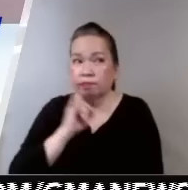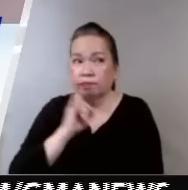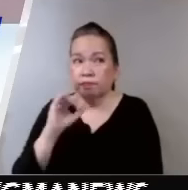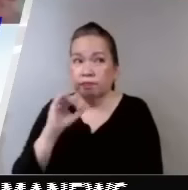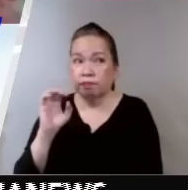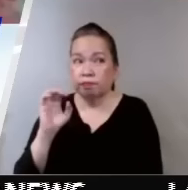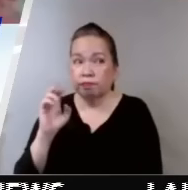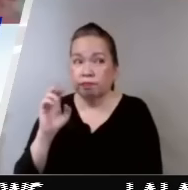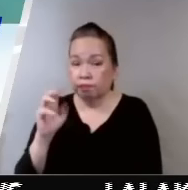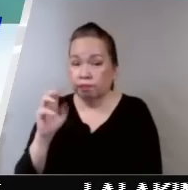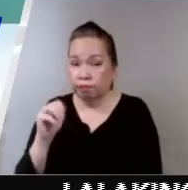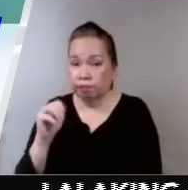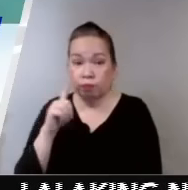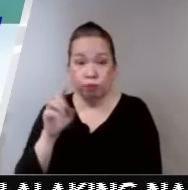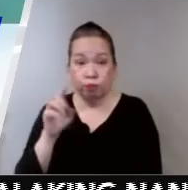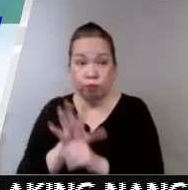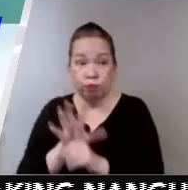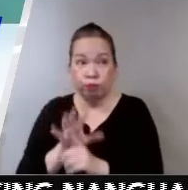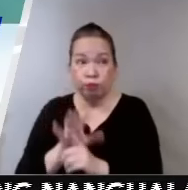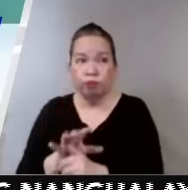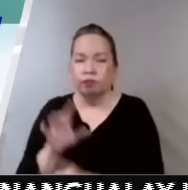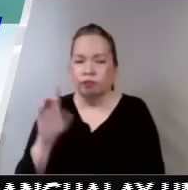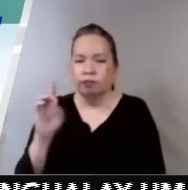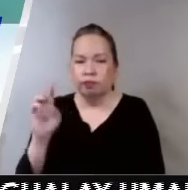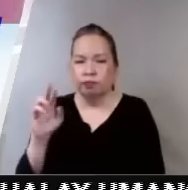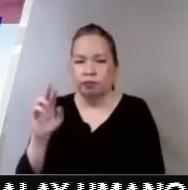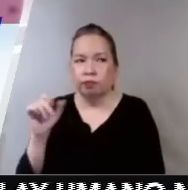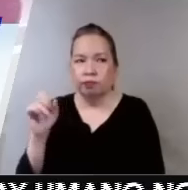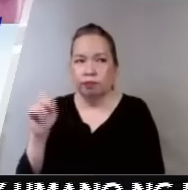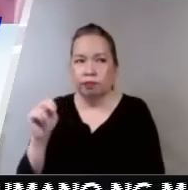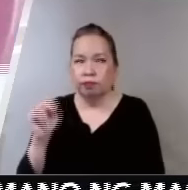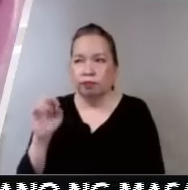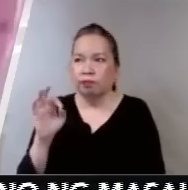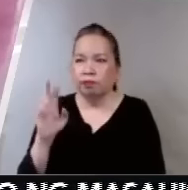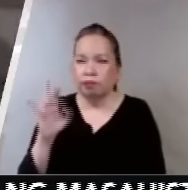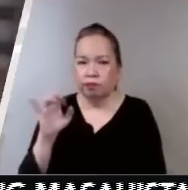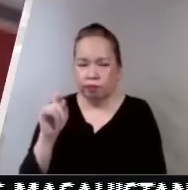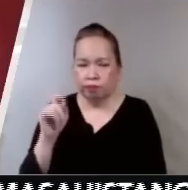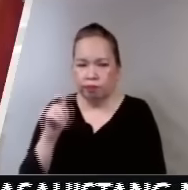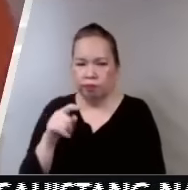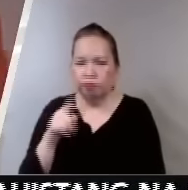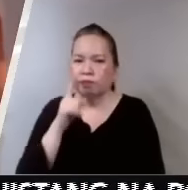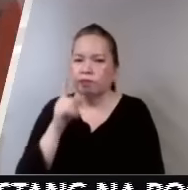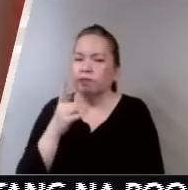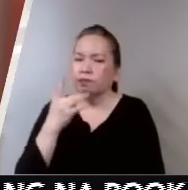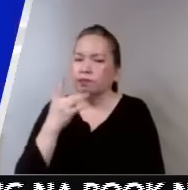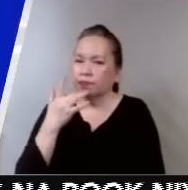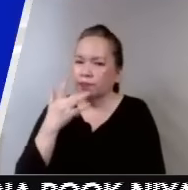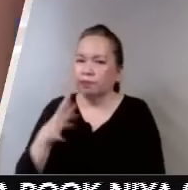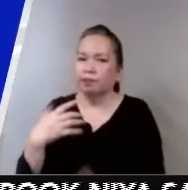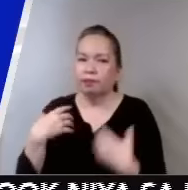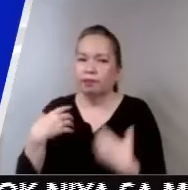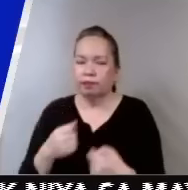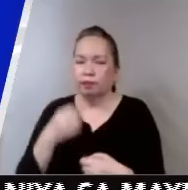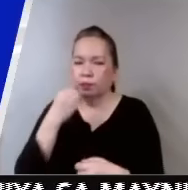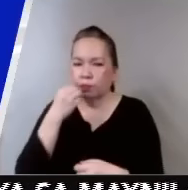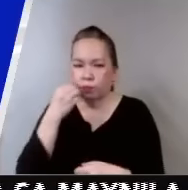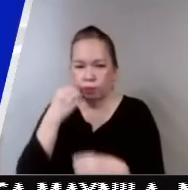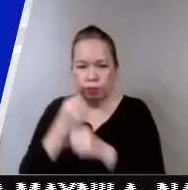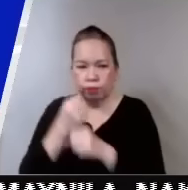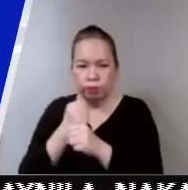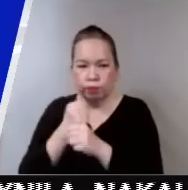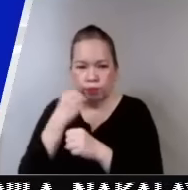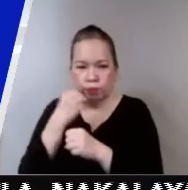refreshment nila, dragon fruit juice. It's giving healthy at refreshing dahil homemade pa ito. Wala ni siya sagol nga